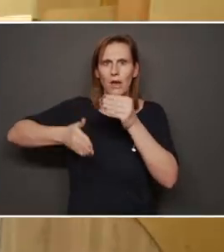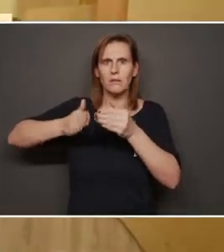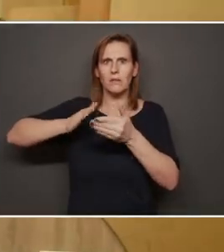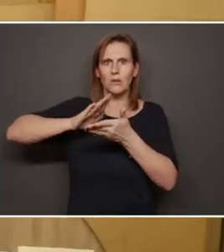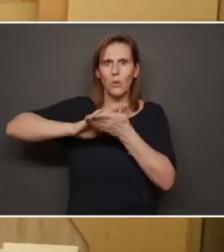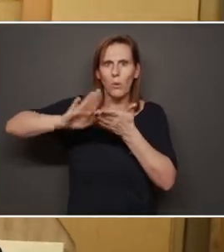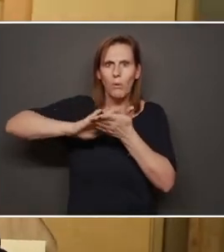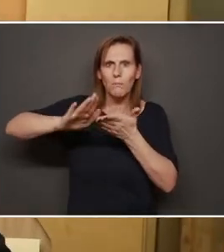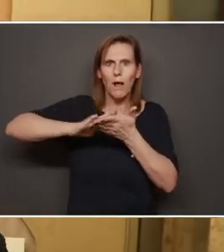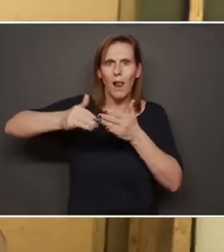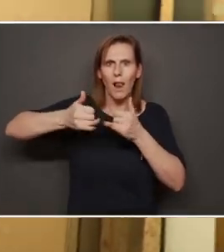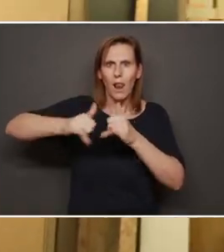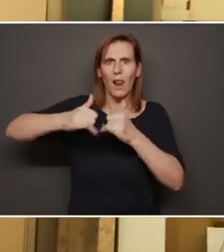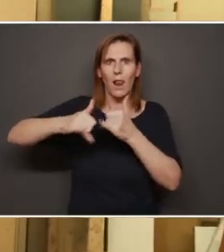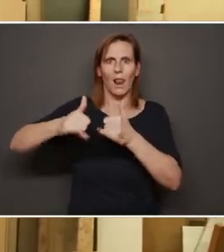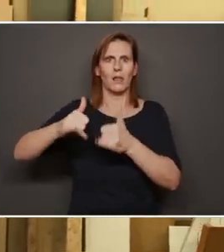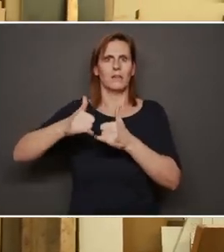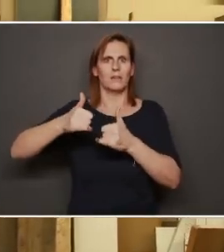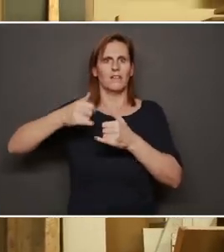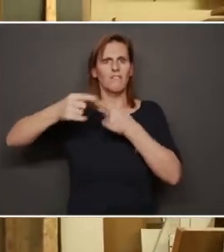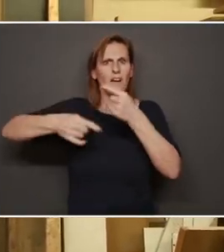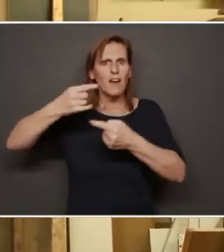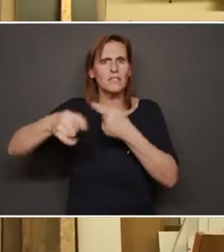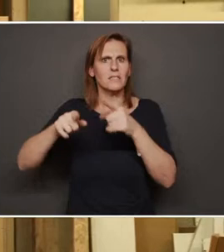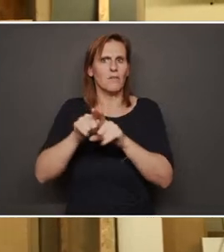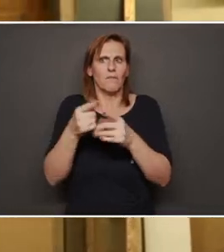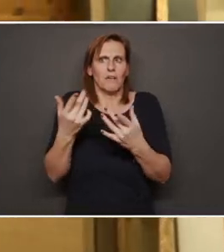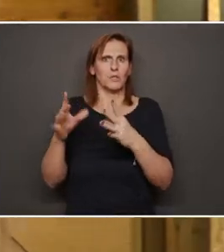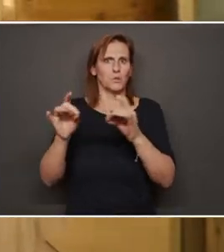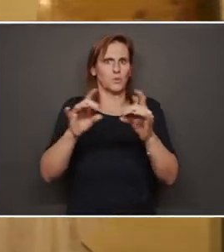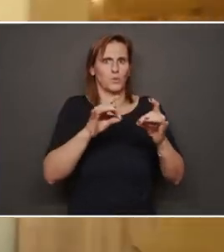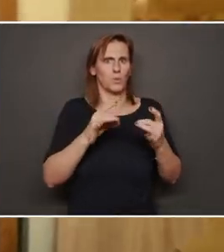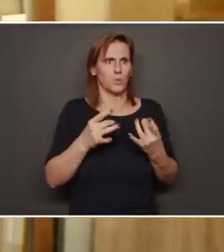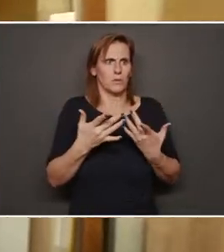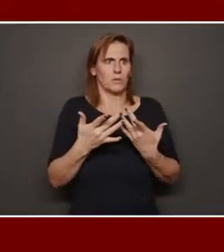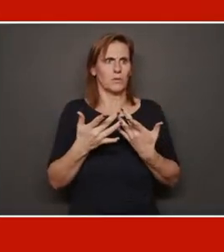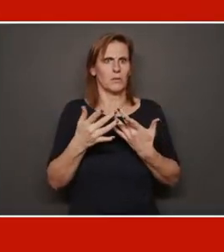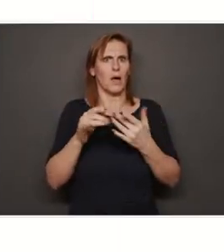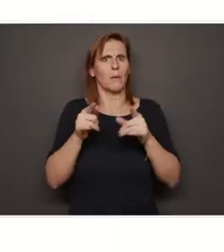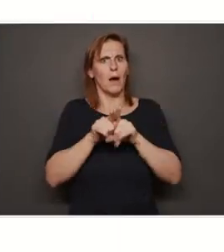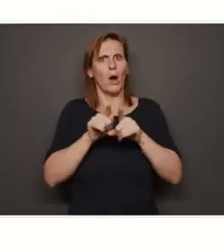fräsen, bohren, was wir gerade zum Tun haben, meistens geben wir Montage.